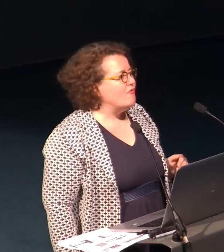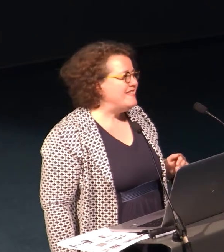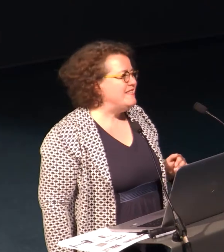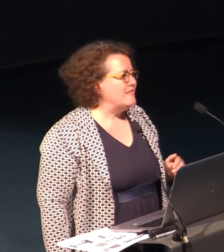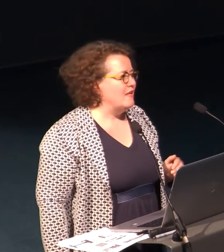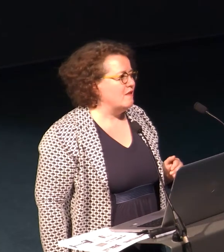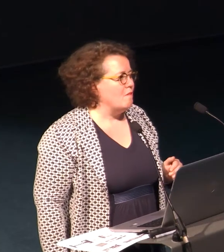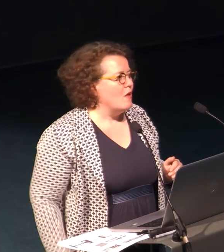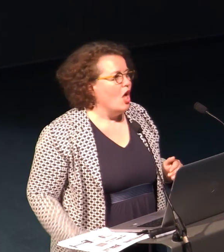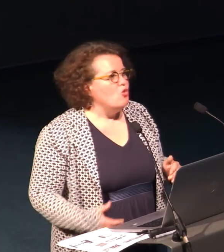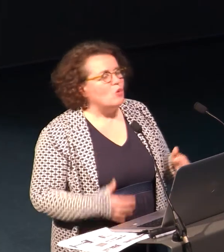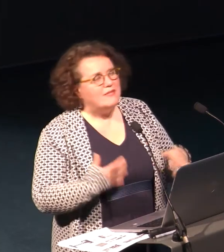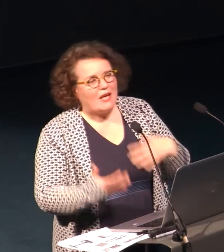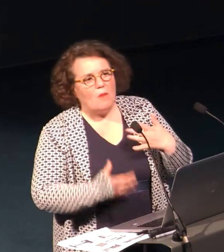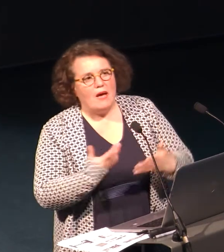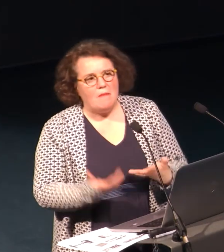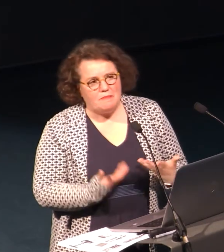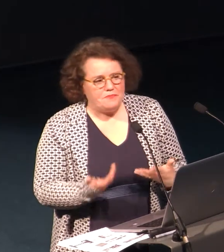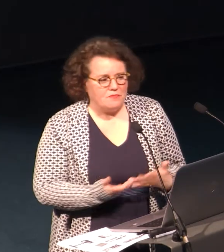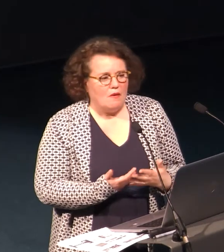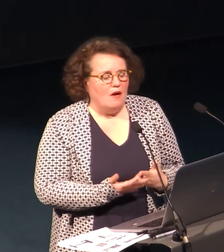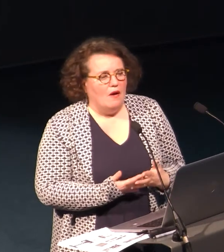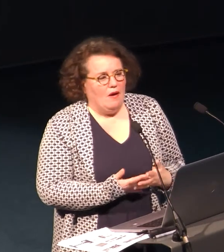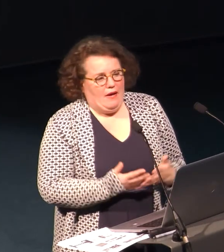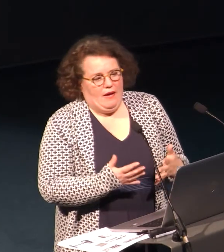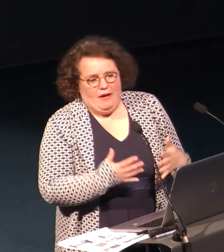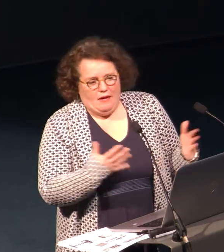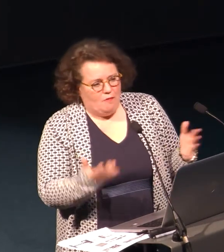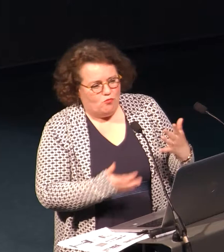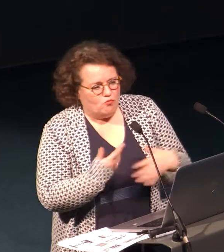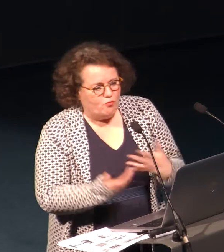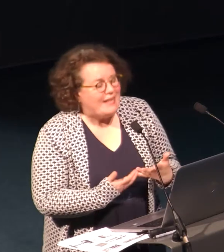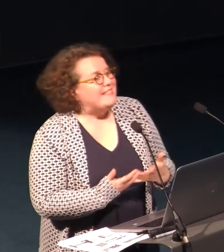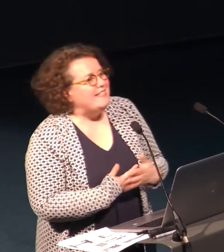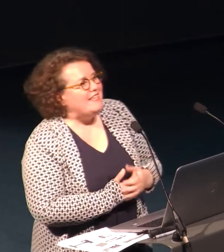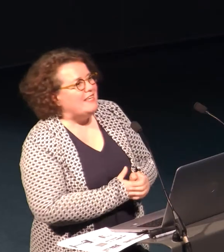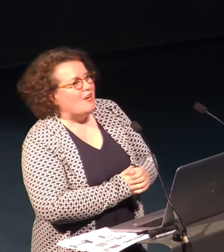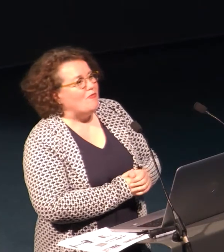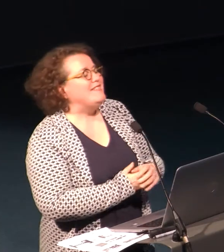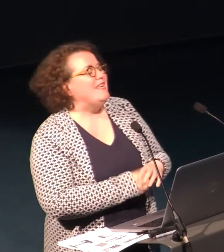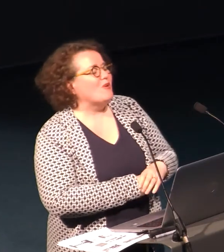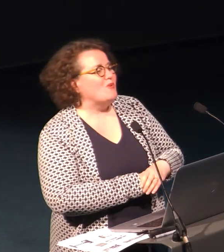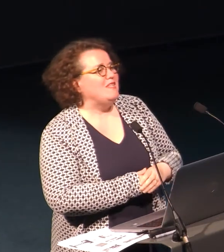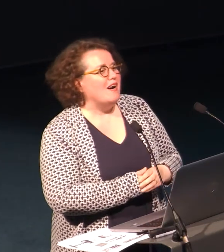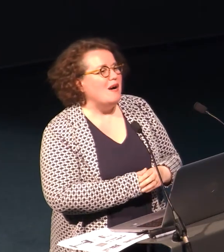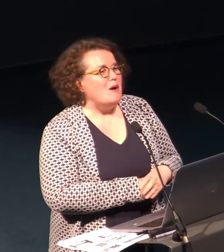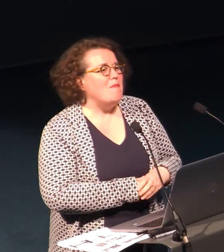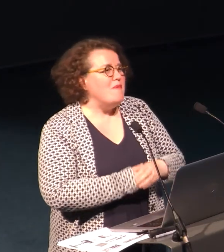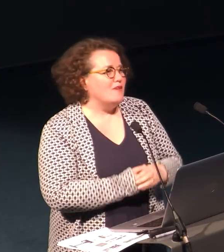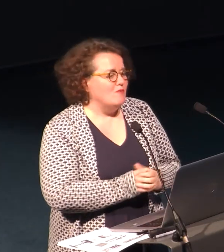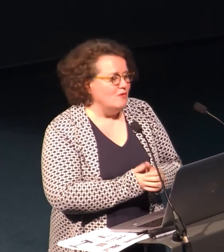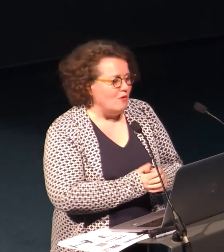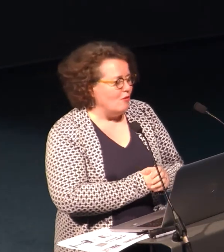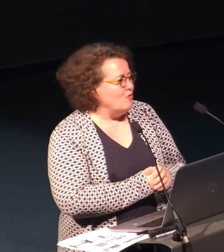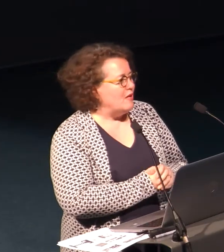corde 26 et a donc c'est quand même pas si facile que cela mais